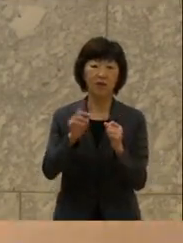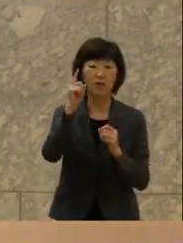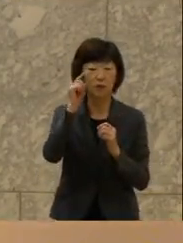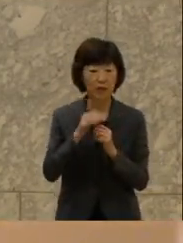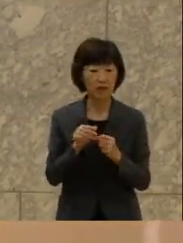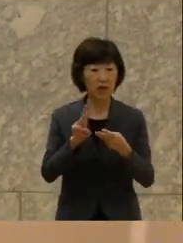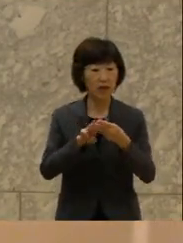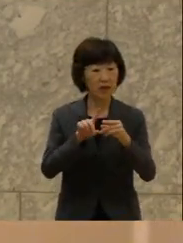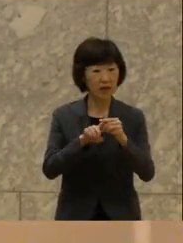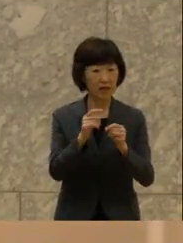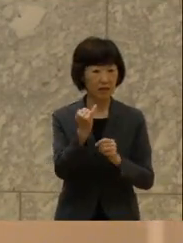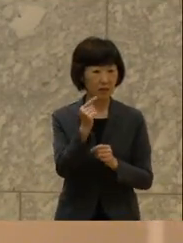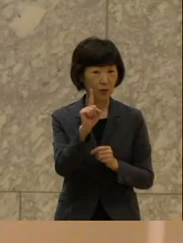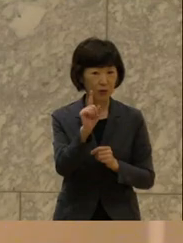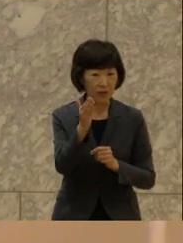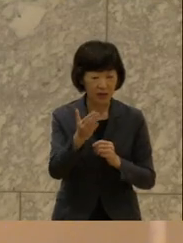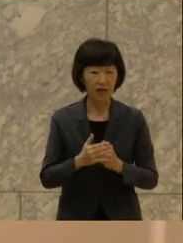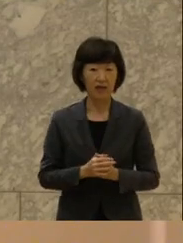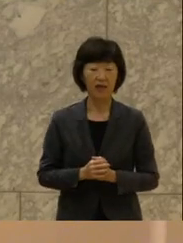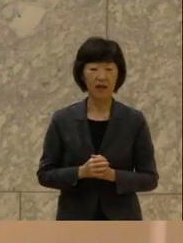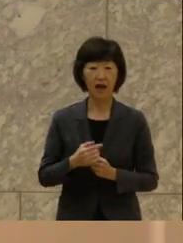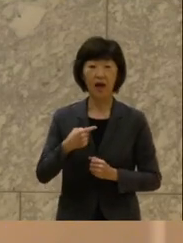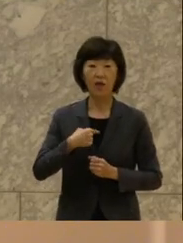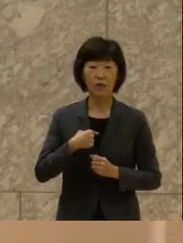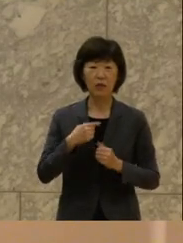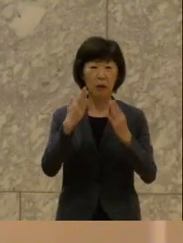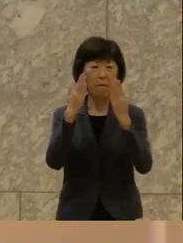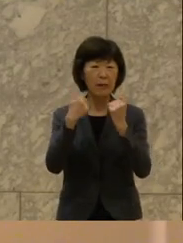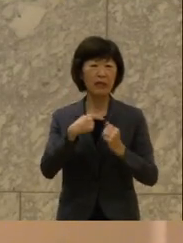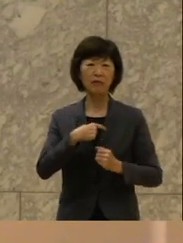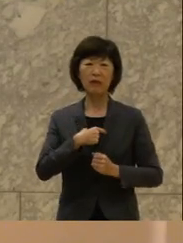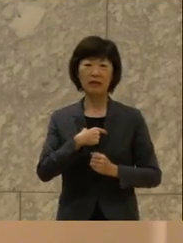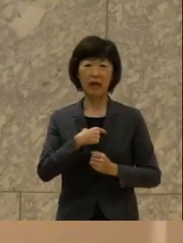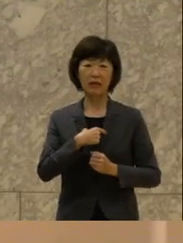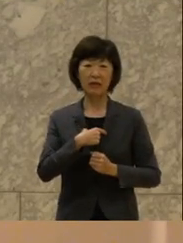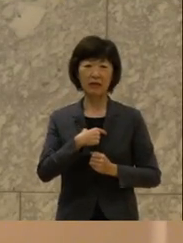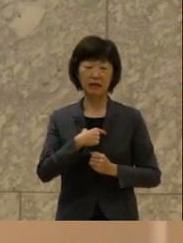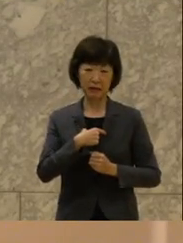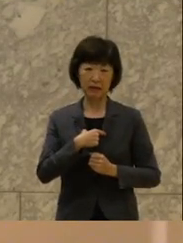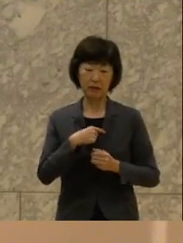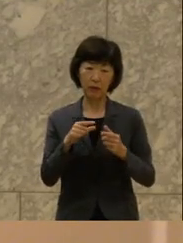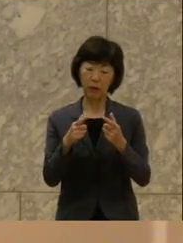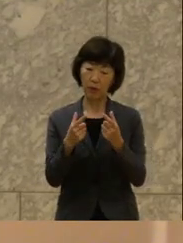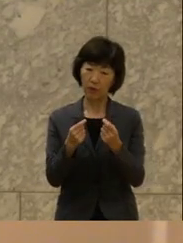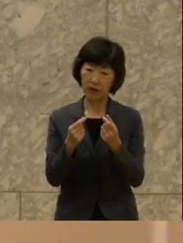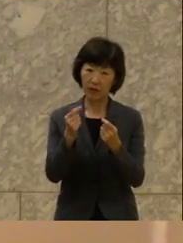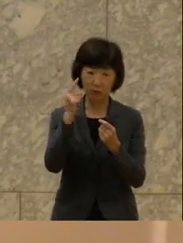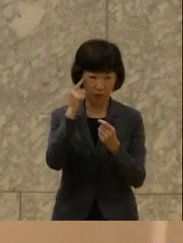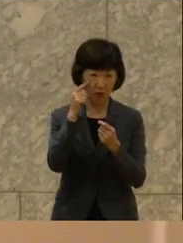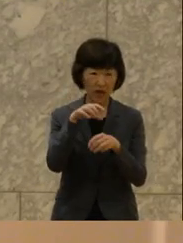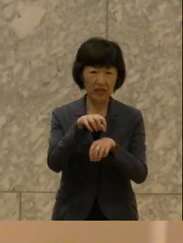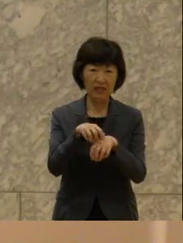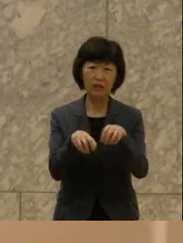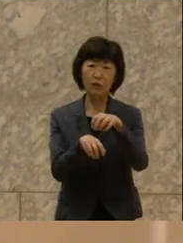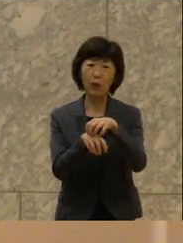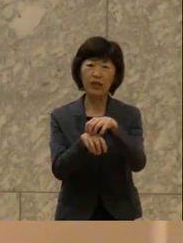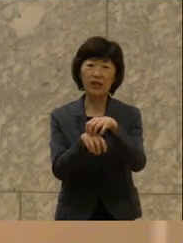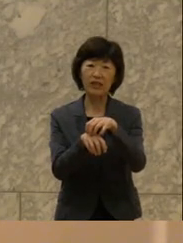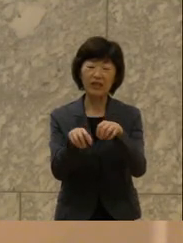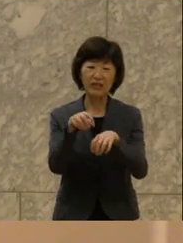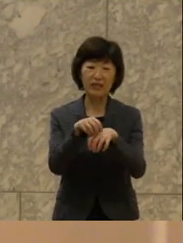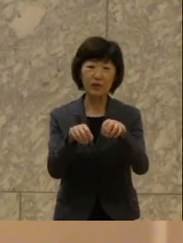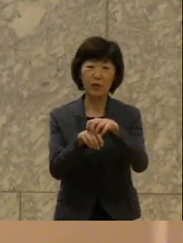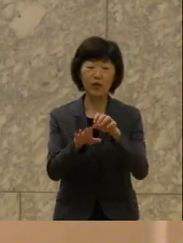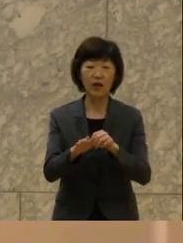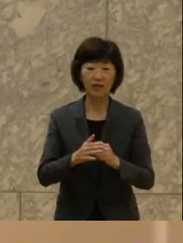田中選手いかがですか私もその負けず嫌いと通じる部分なんですけどしつこいっていう部分